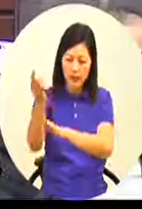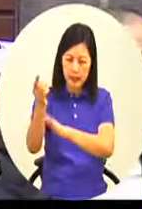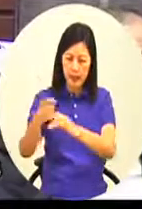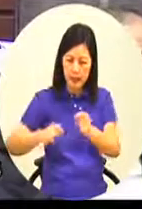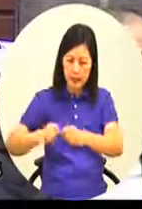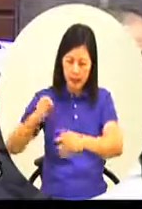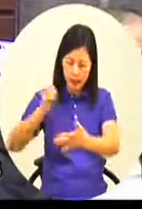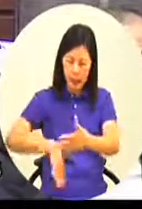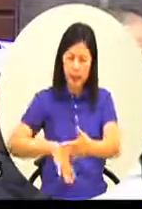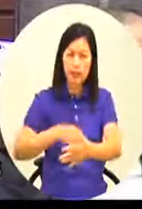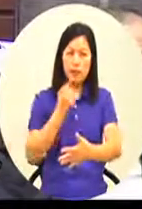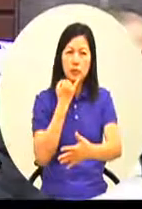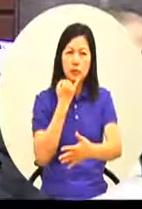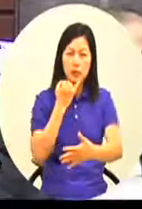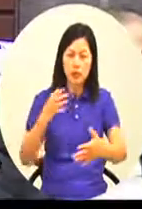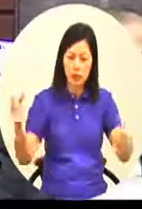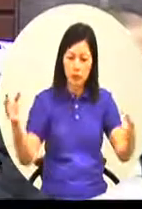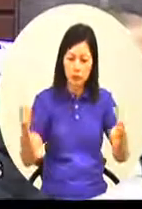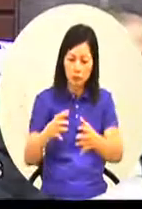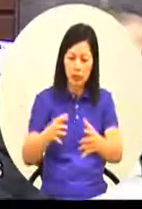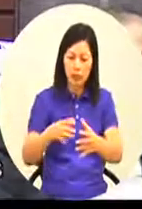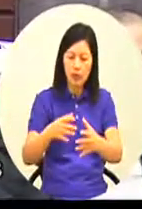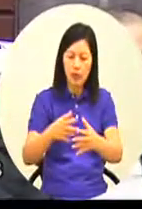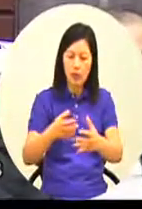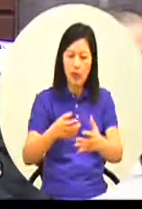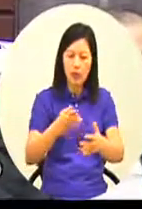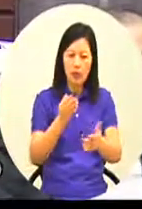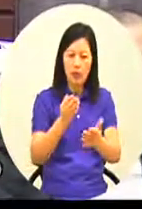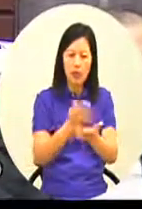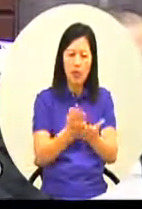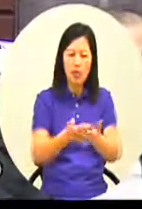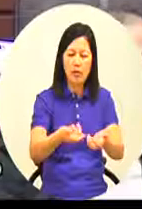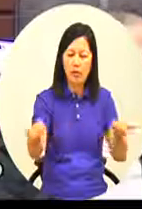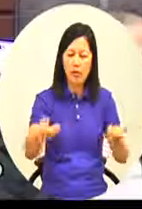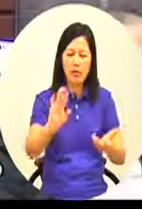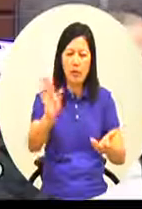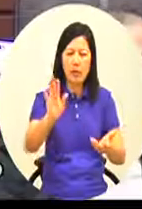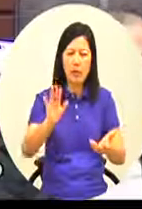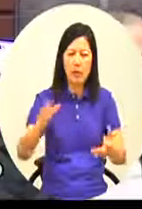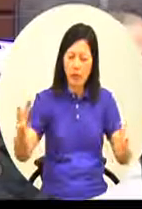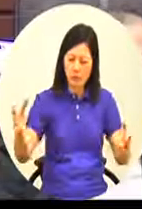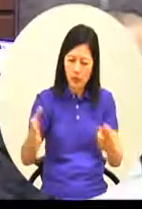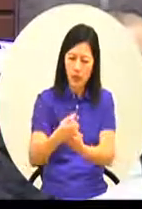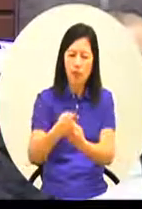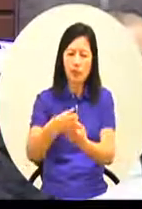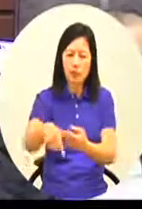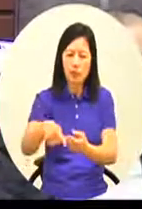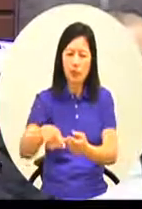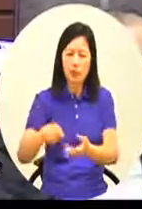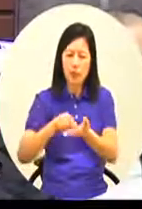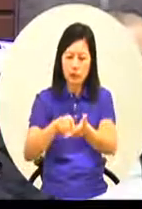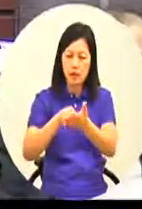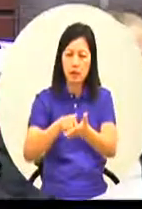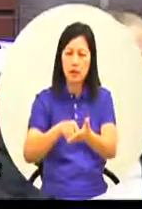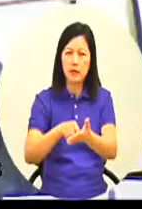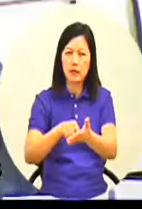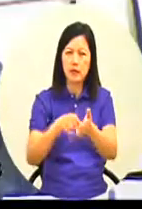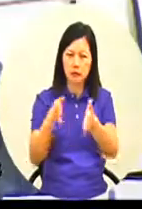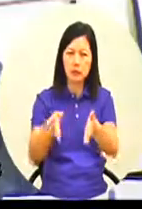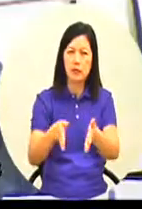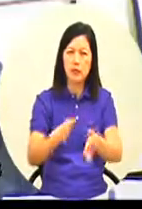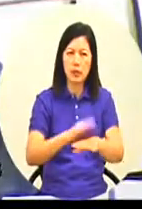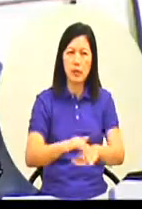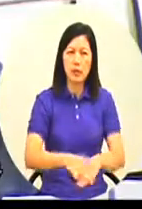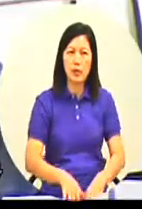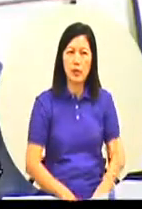们就是把它全部纳进来，不要分为两个案，就一个案来向内政部营建署来争取。以上。 好，哎，景